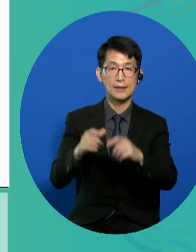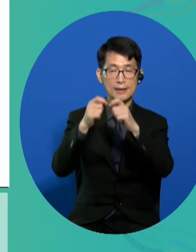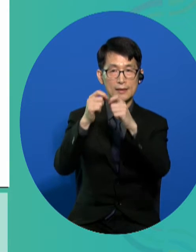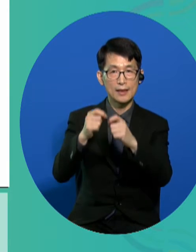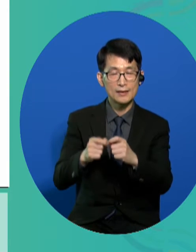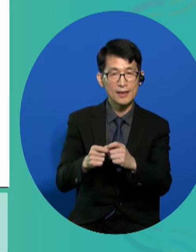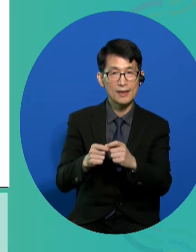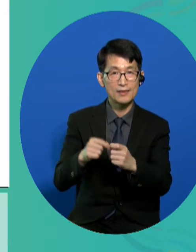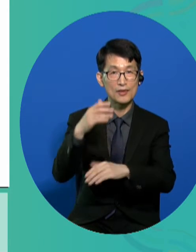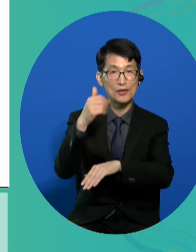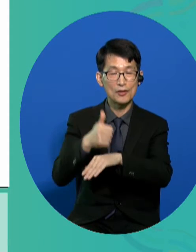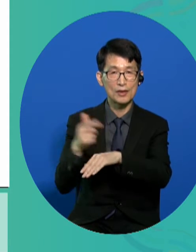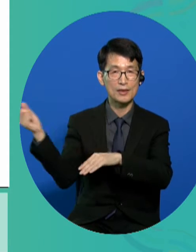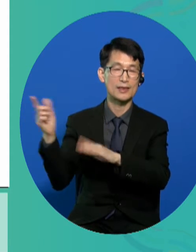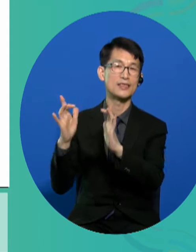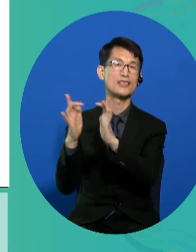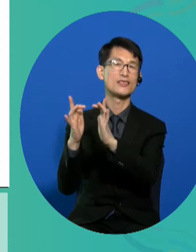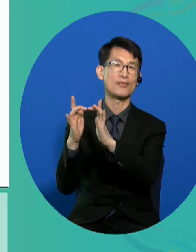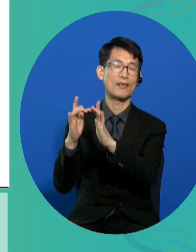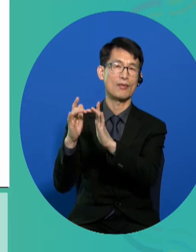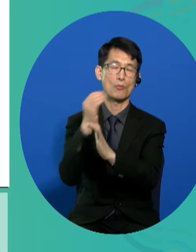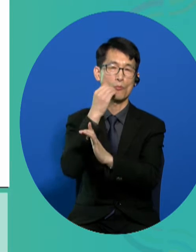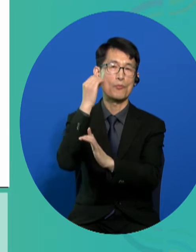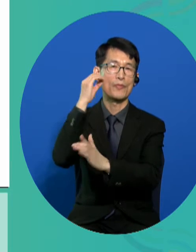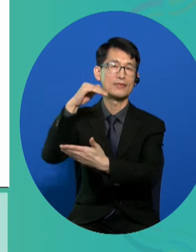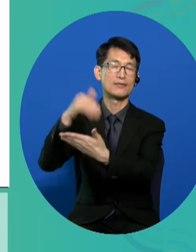저희 웹사이트에 있는데요. 더 자세한